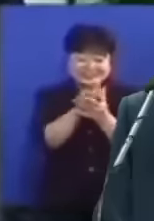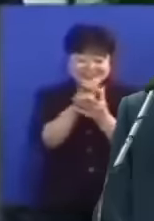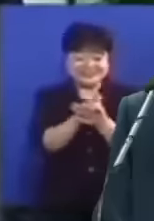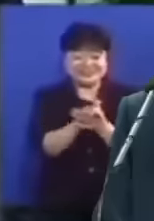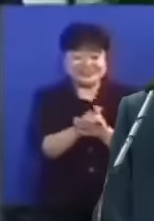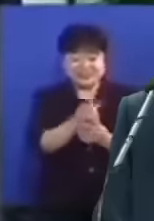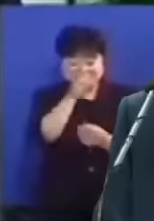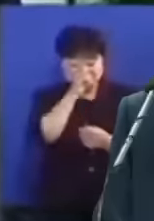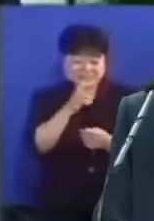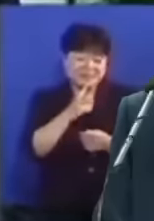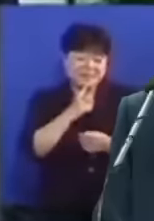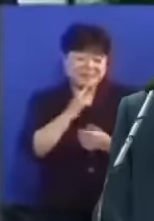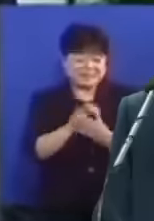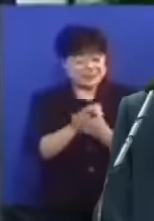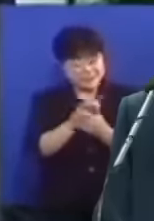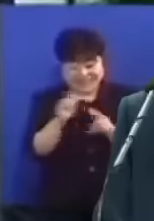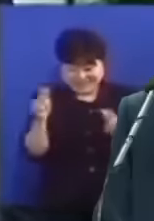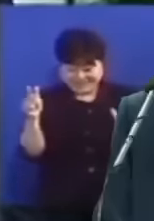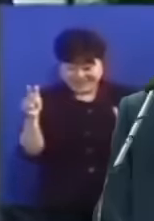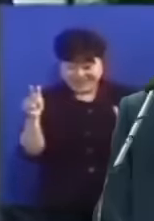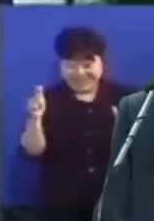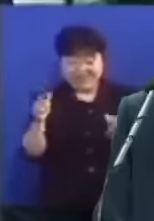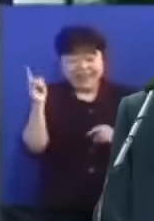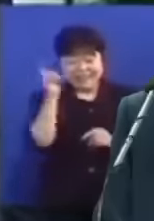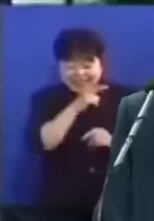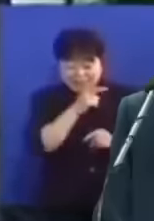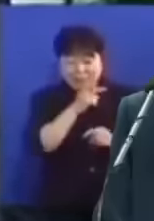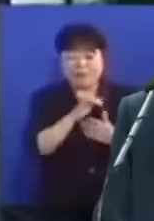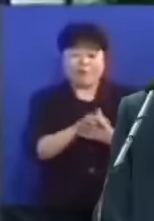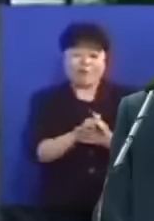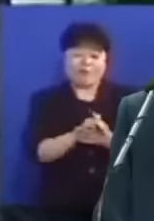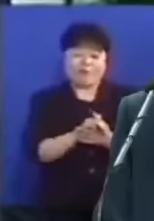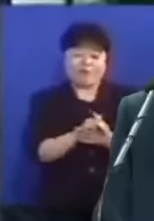좋을 때만 친구가 아니라 나쁘고